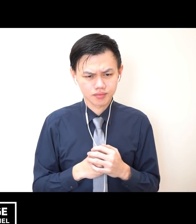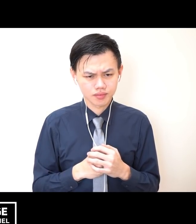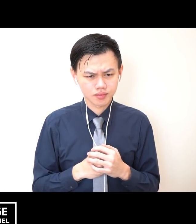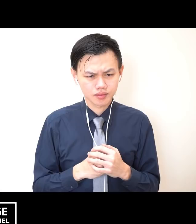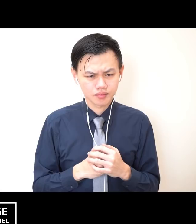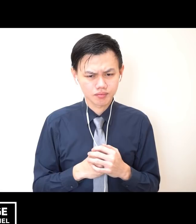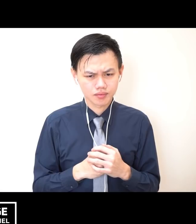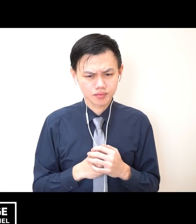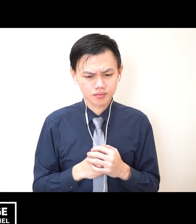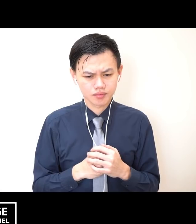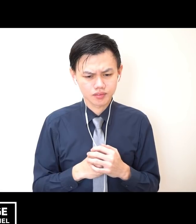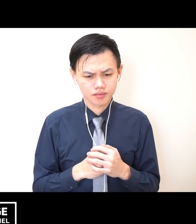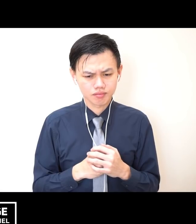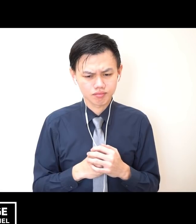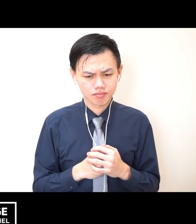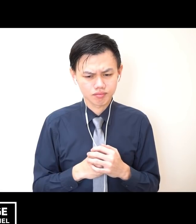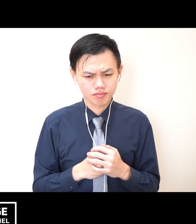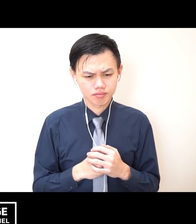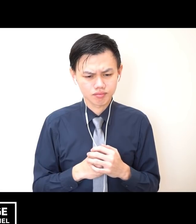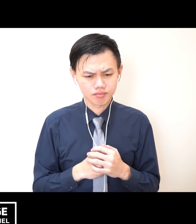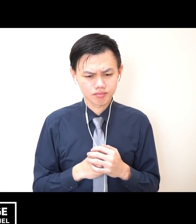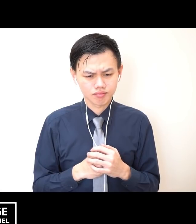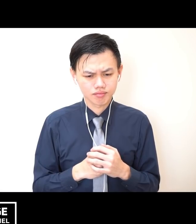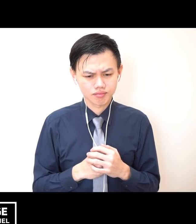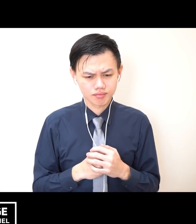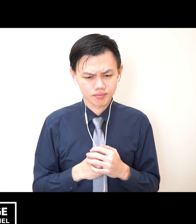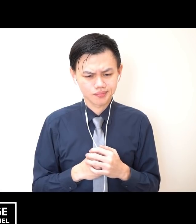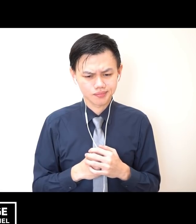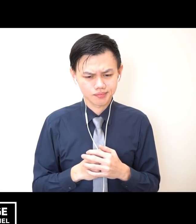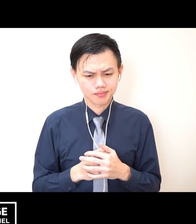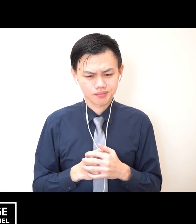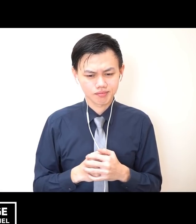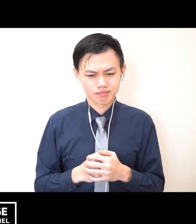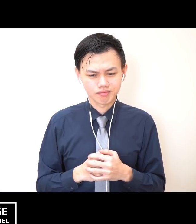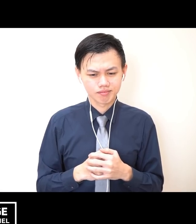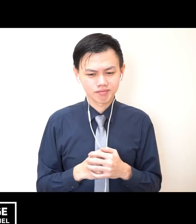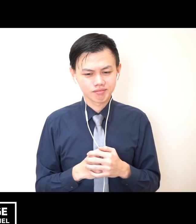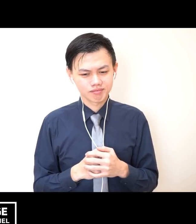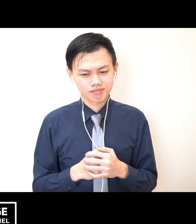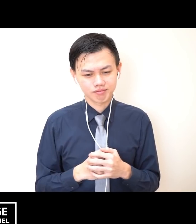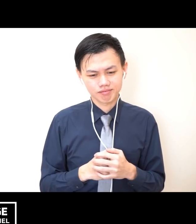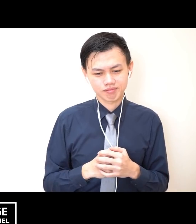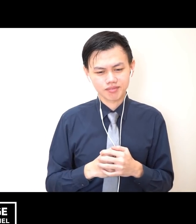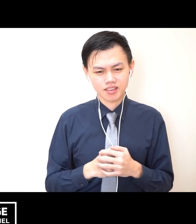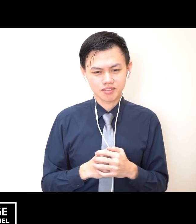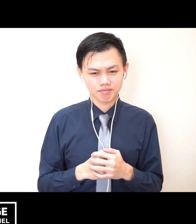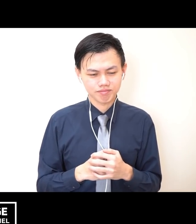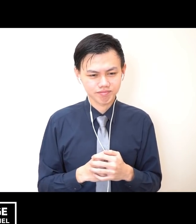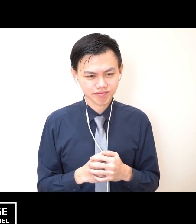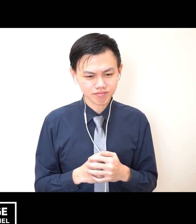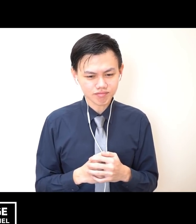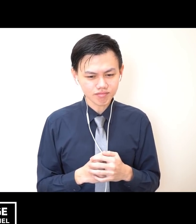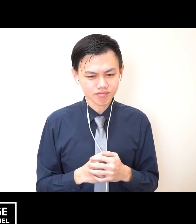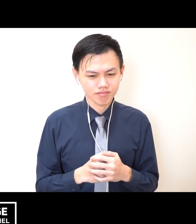kamu supaya kamu sehati sepikir dengan meyakini hal yang sama. Perhatikan ini. Bersatulah dalam